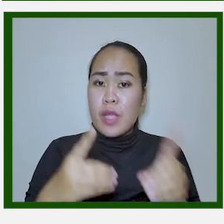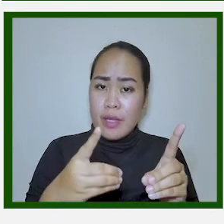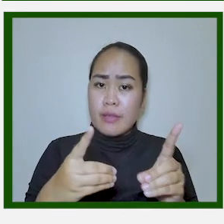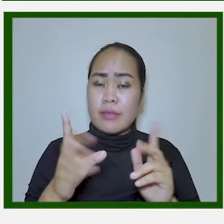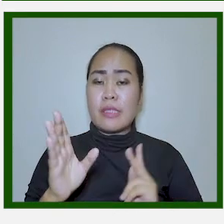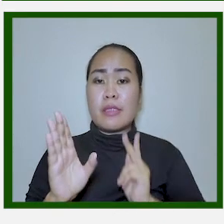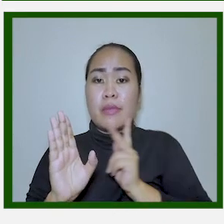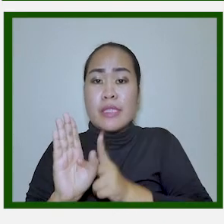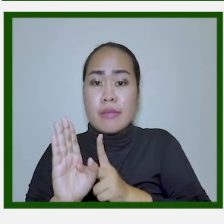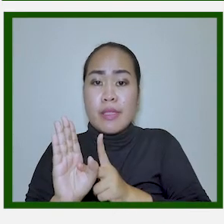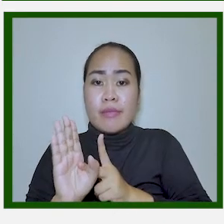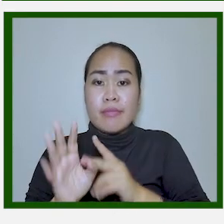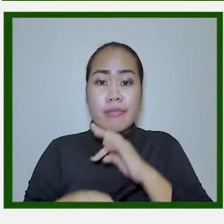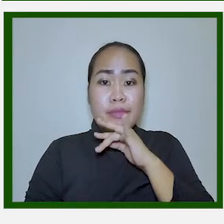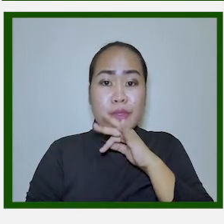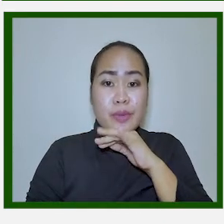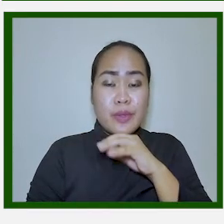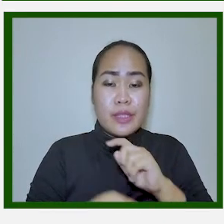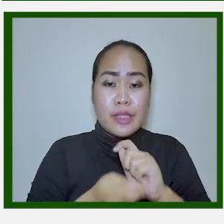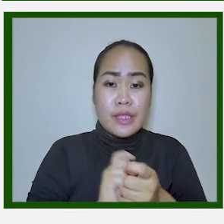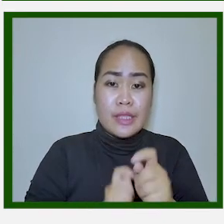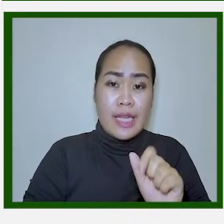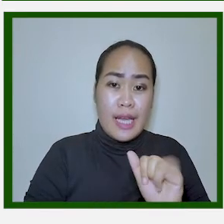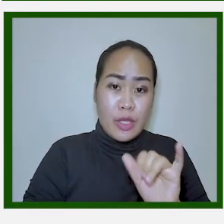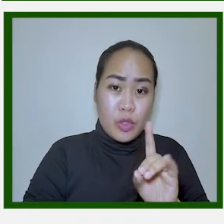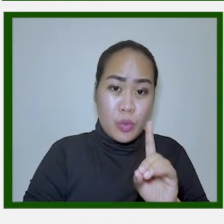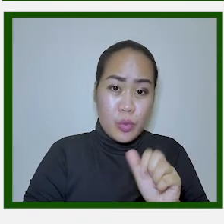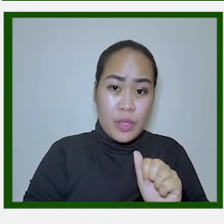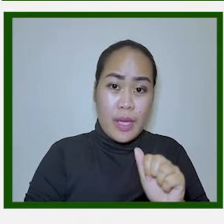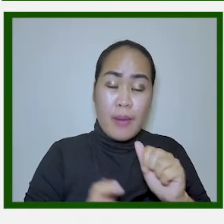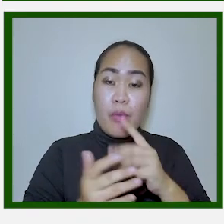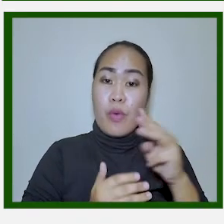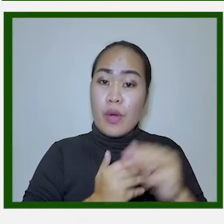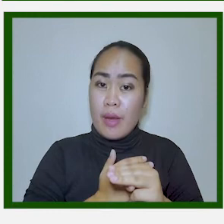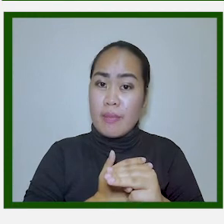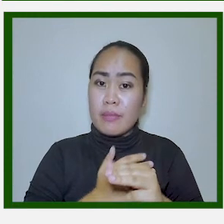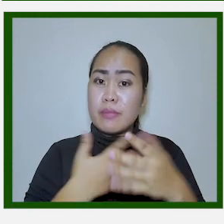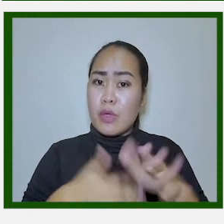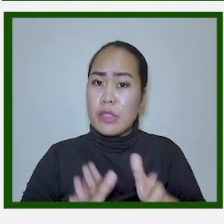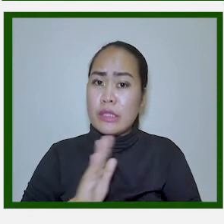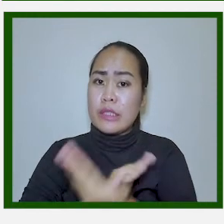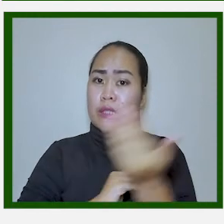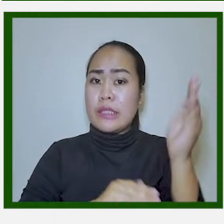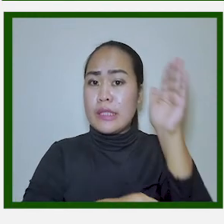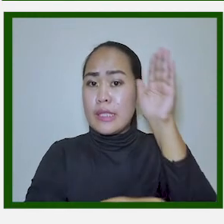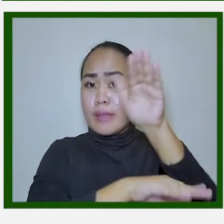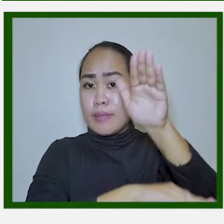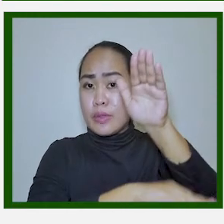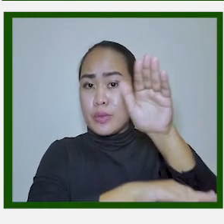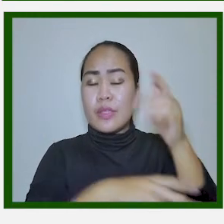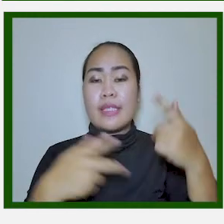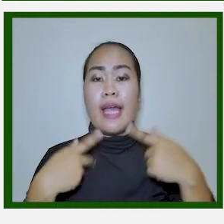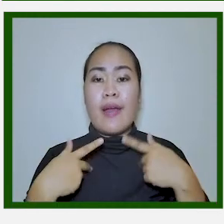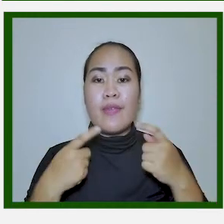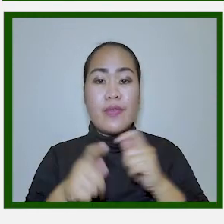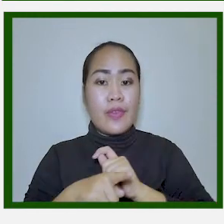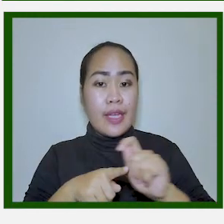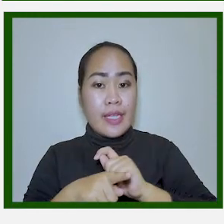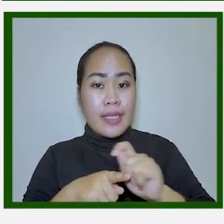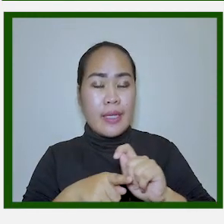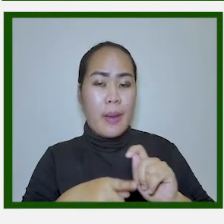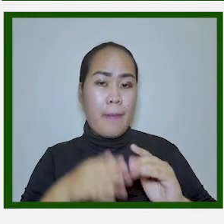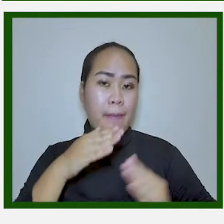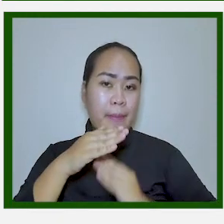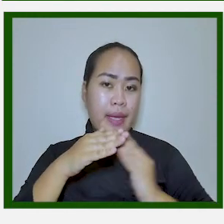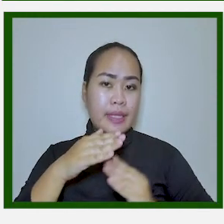Nung ikinahapunan na yon, no, nagkaroon naman tayo ng training, no, sa basic life support and first aid. Of course,